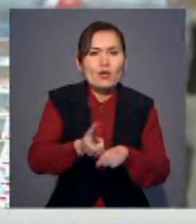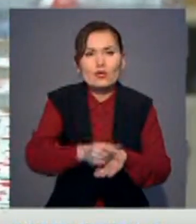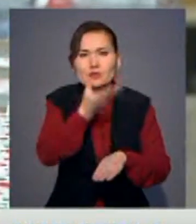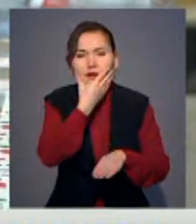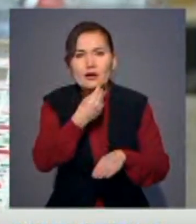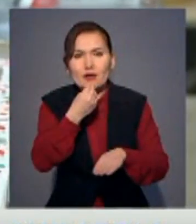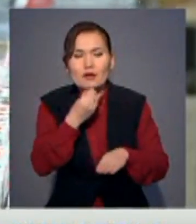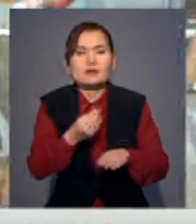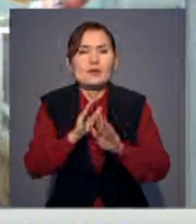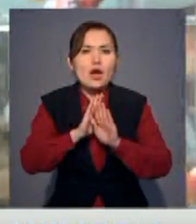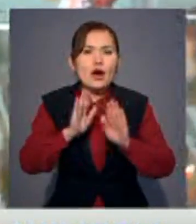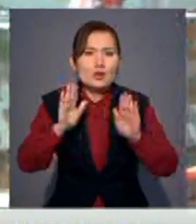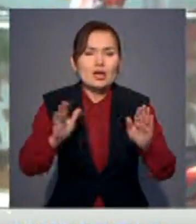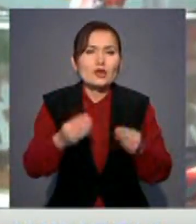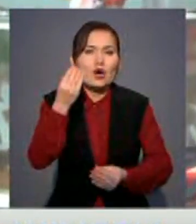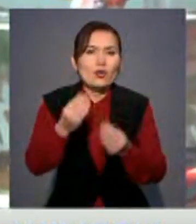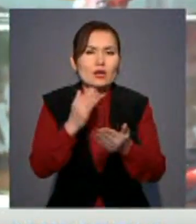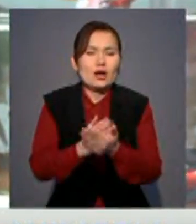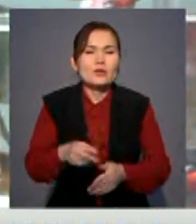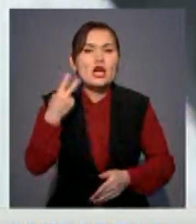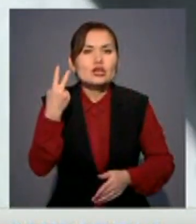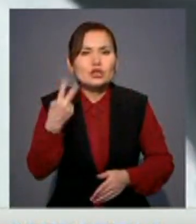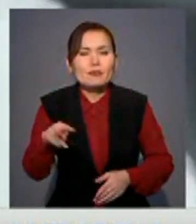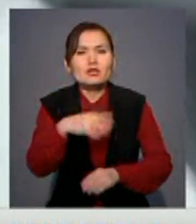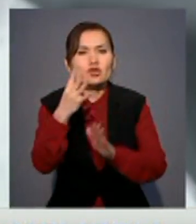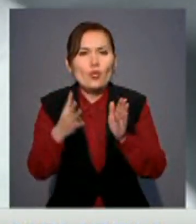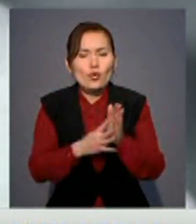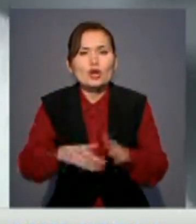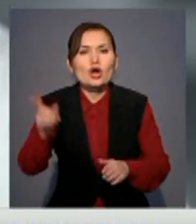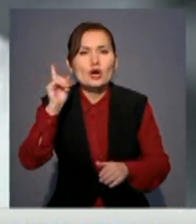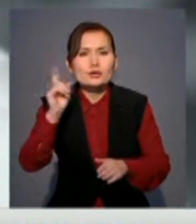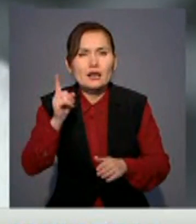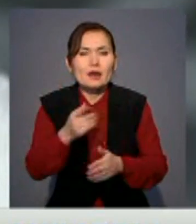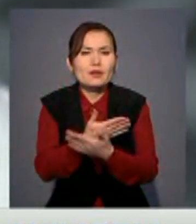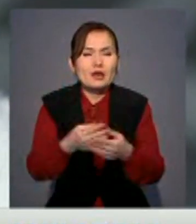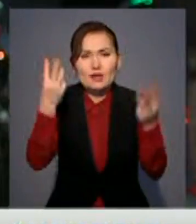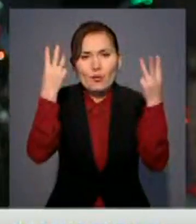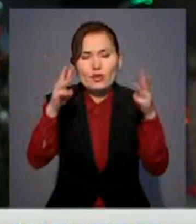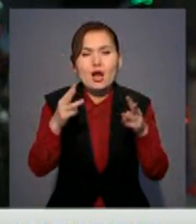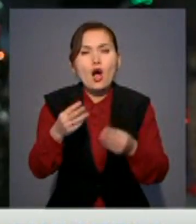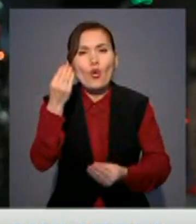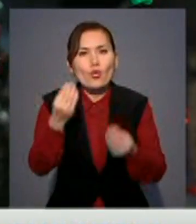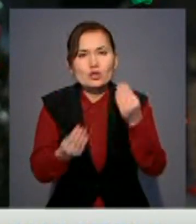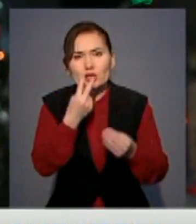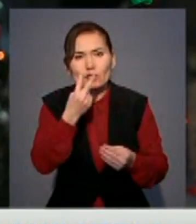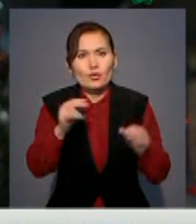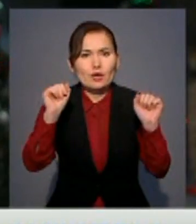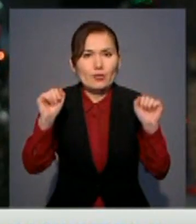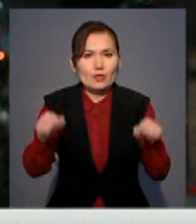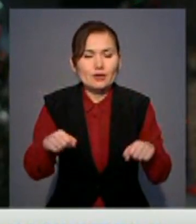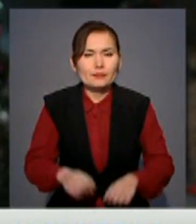Қонақтар 19-20 ғасырдың да, қазіргі заманның да ойыншықтарын тамашалай алады. Есть у нас